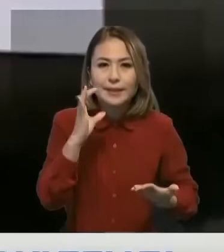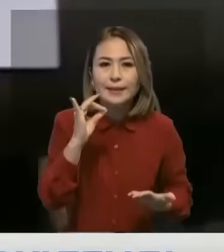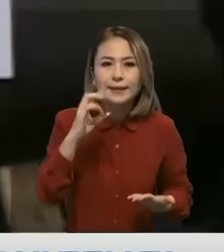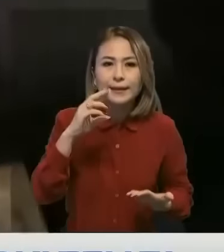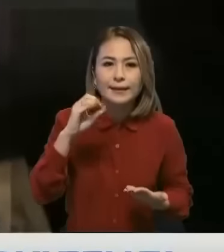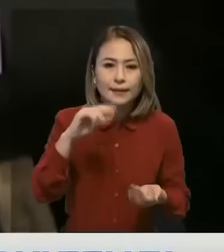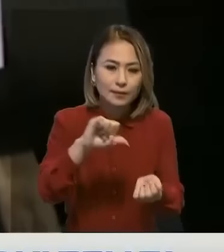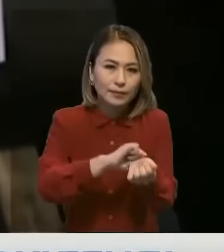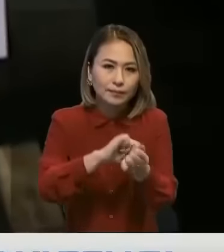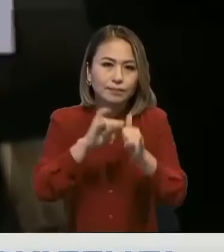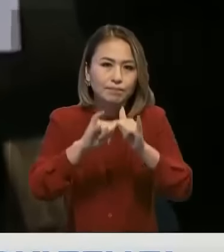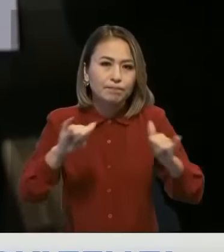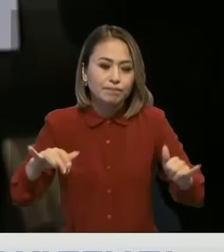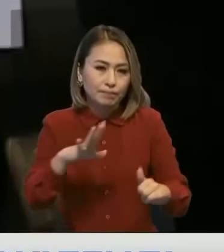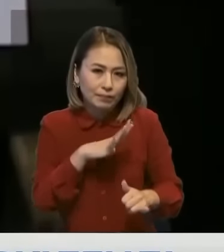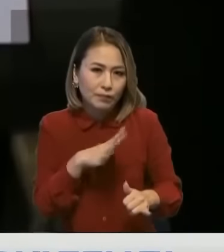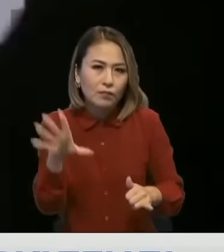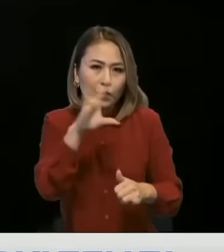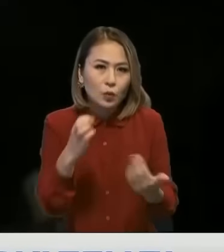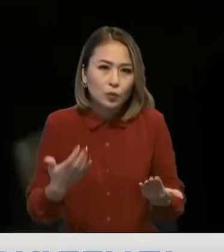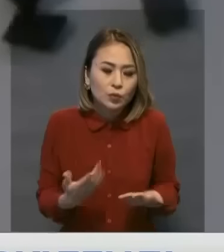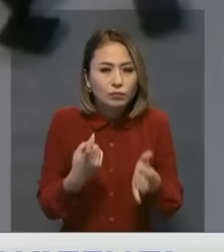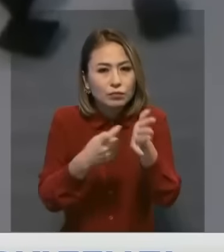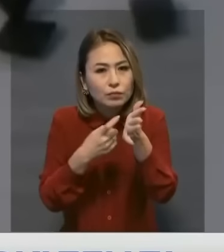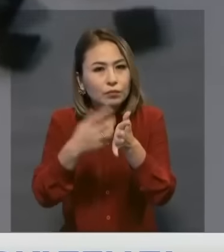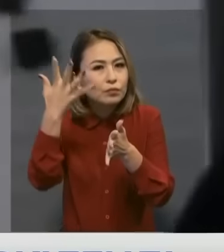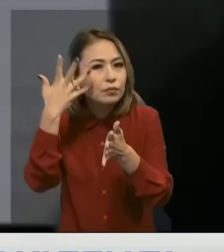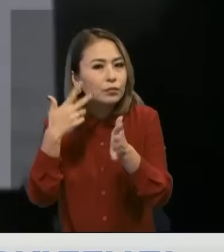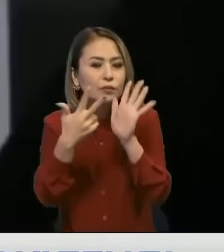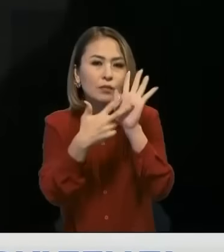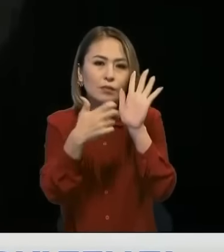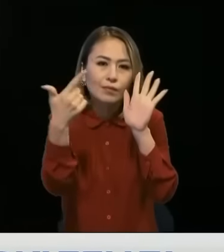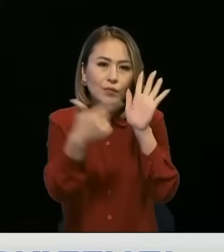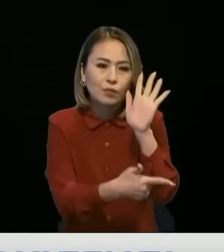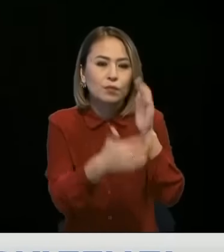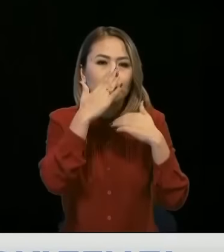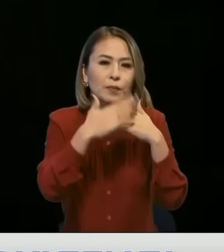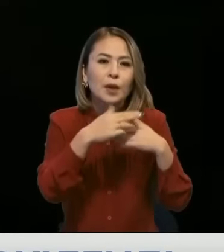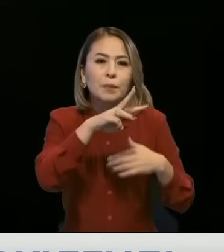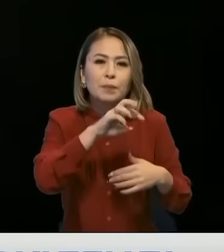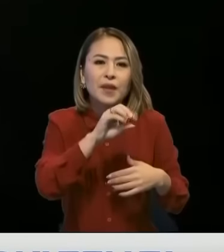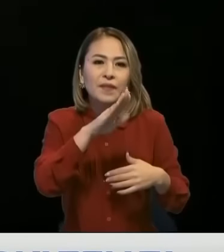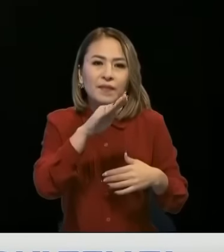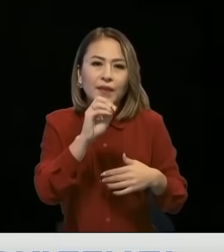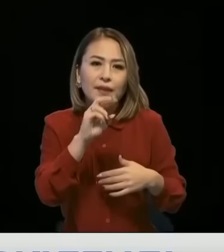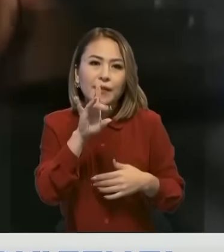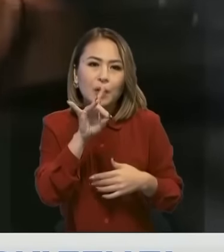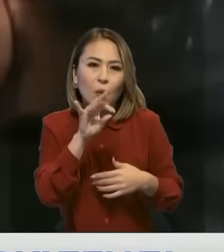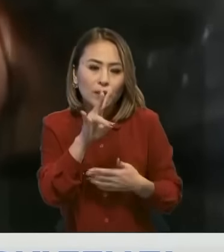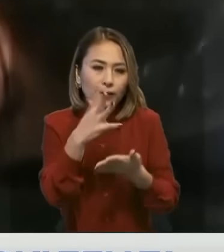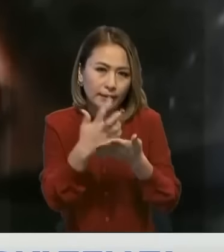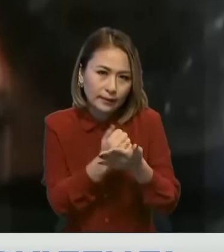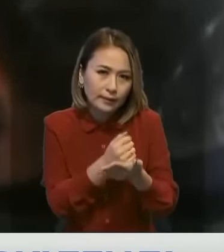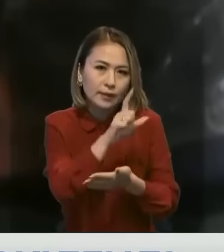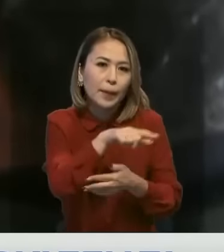синтетикалық есірткі таратып келген. Тұрғын жайды тінту барысында айғақ заттар мен 800 граммға жуық мефедрон тәркіленді.